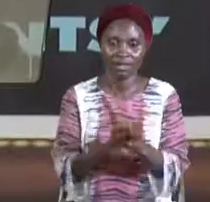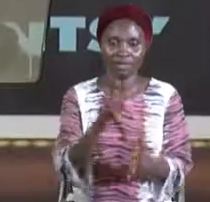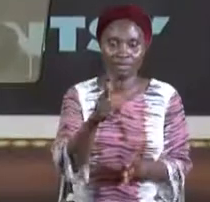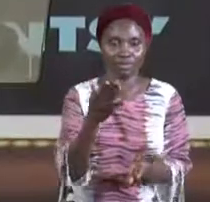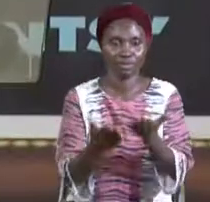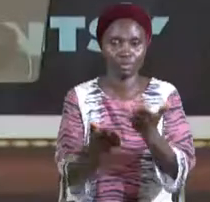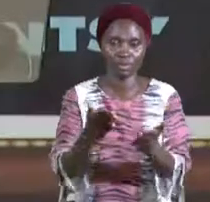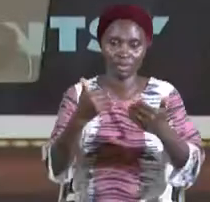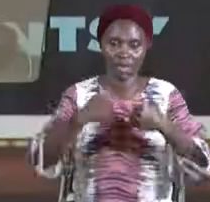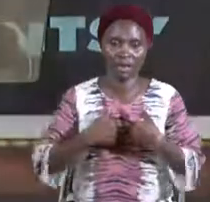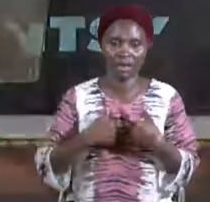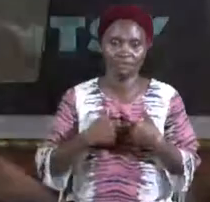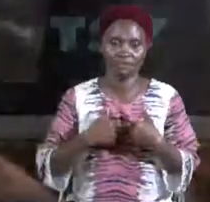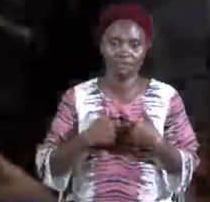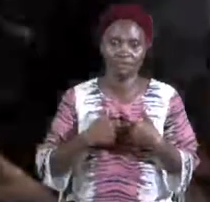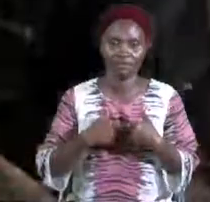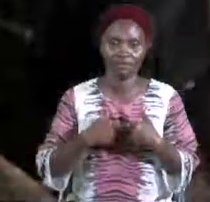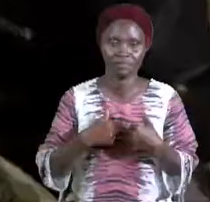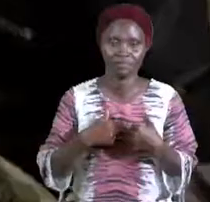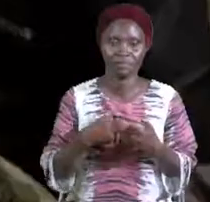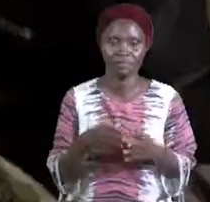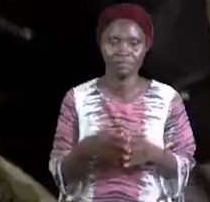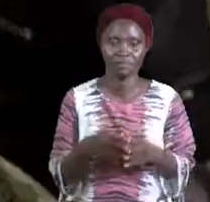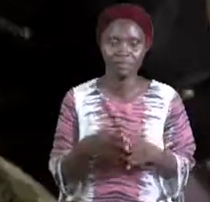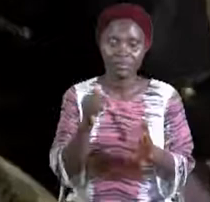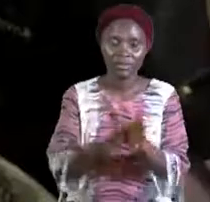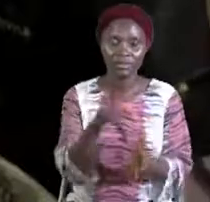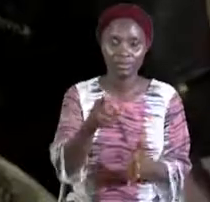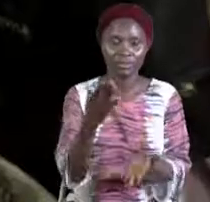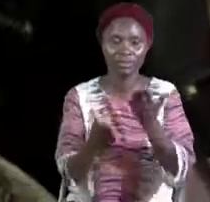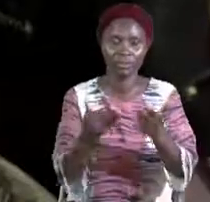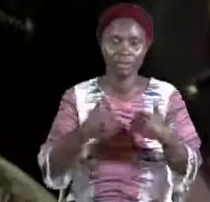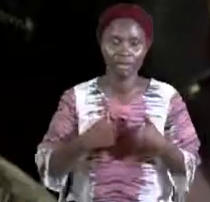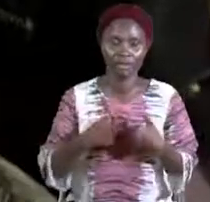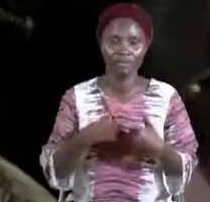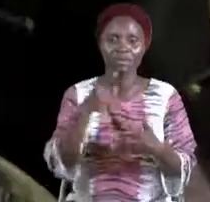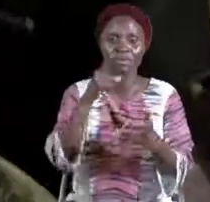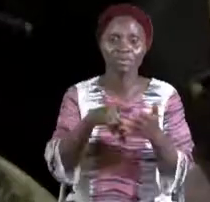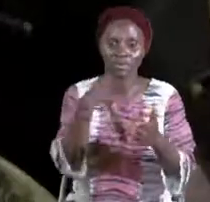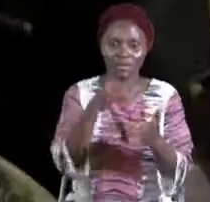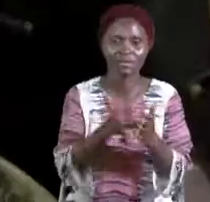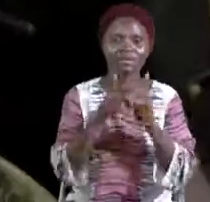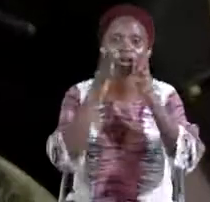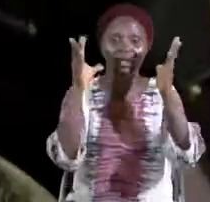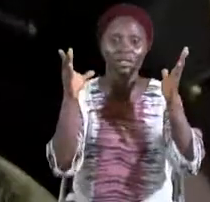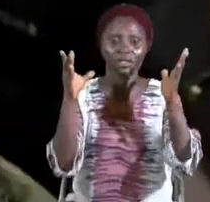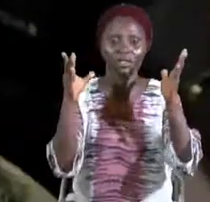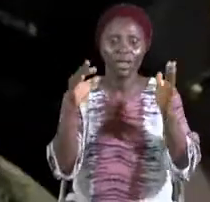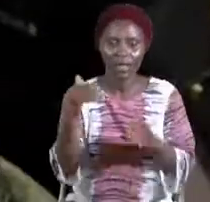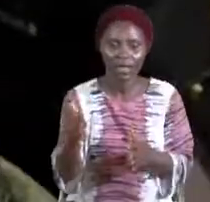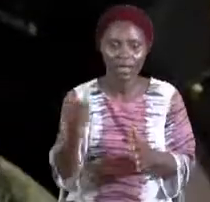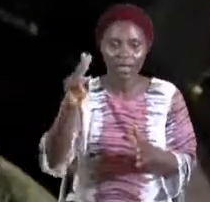afin que vous eussiez, dites-le à haute voix, afin que vous eussiez, dites-le à haute voix, une